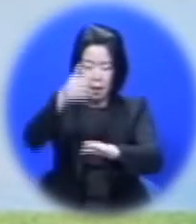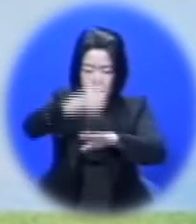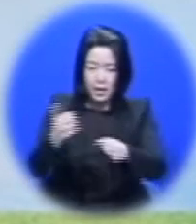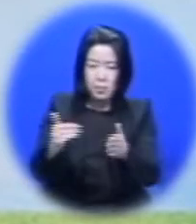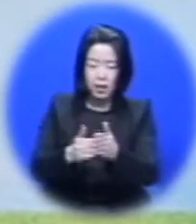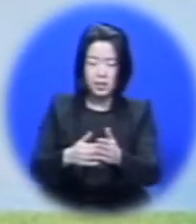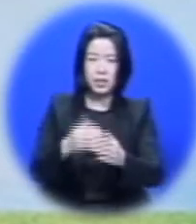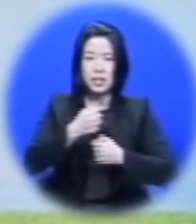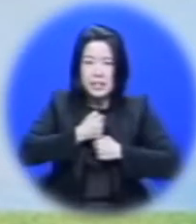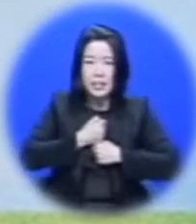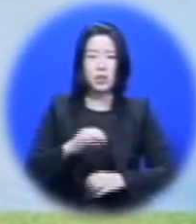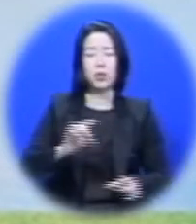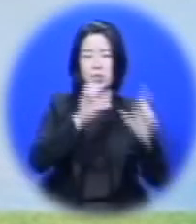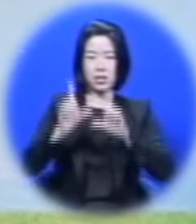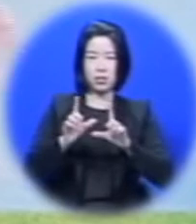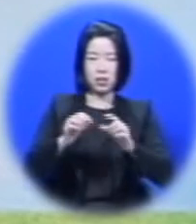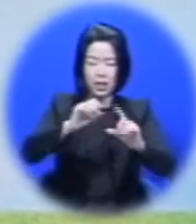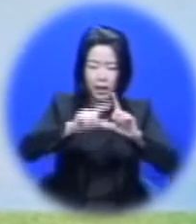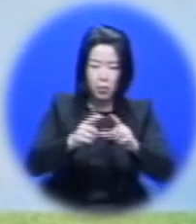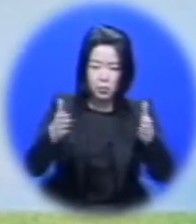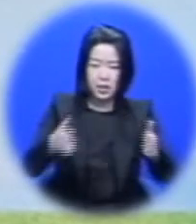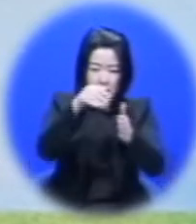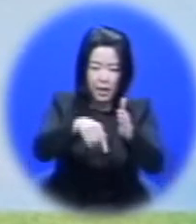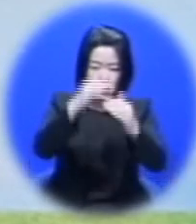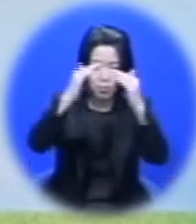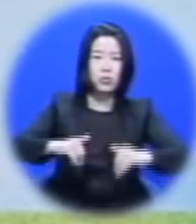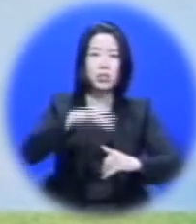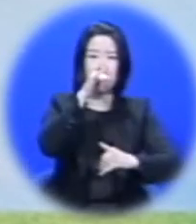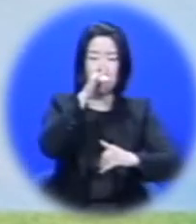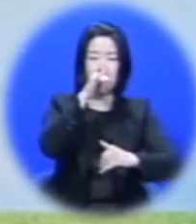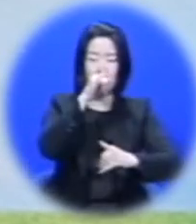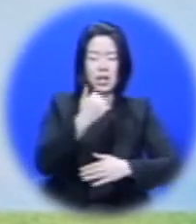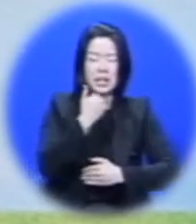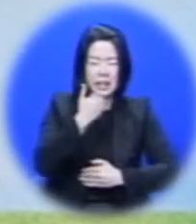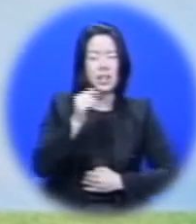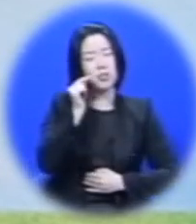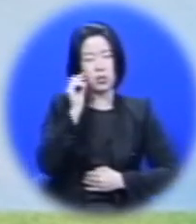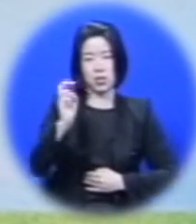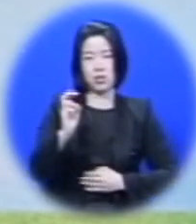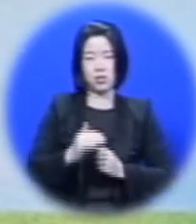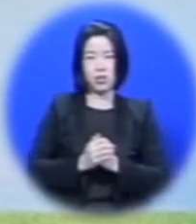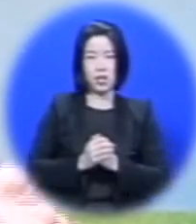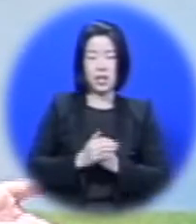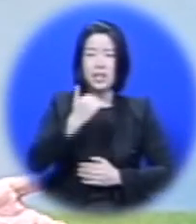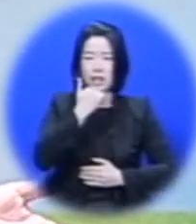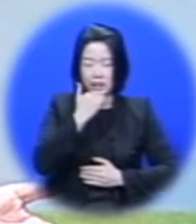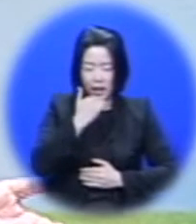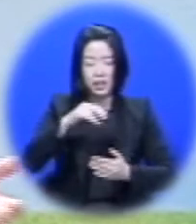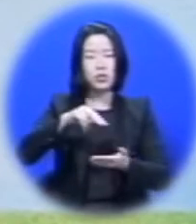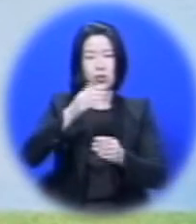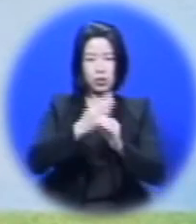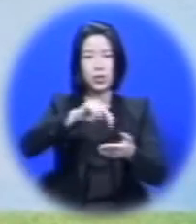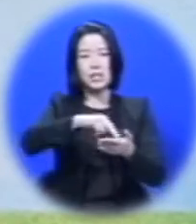지키고 사는 것, 대부분이 여기서 무너집니다. 기다리지 못하는 거예요. 기다리다가 쓰러지는